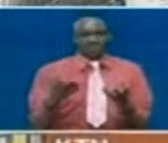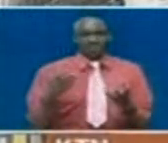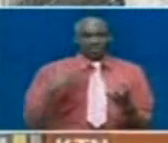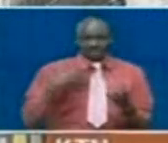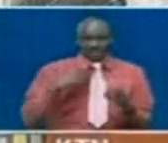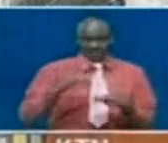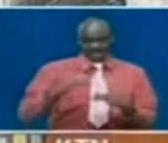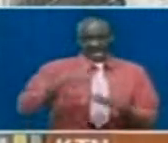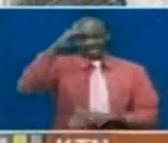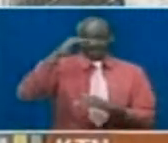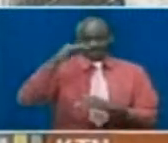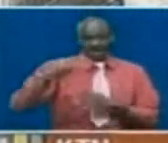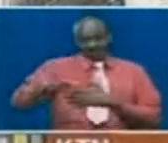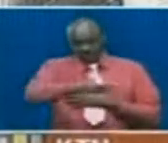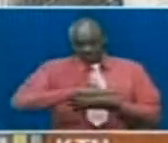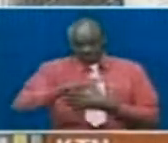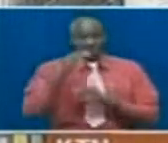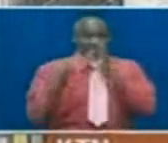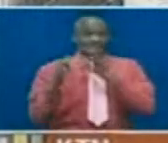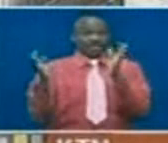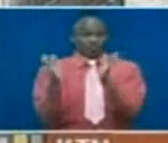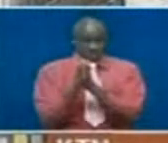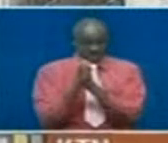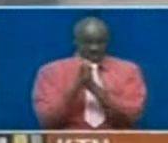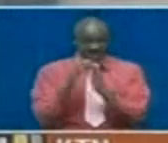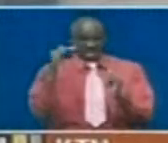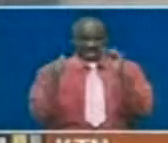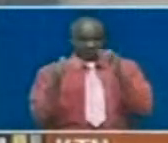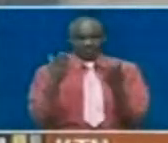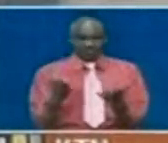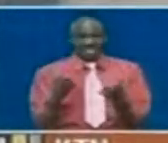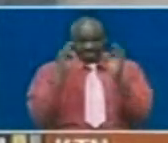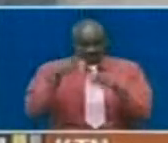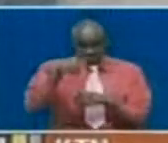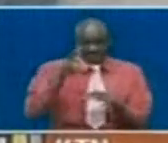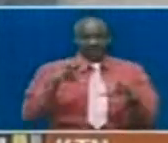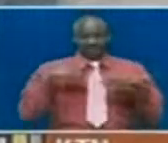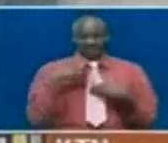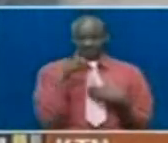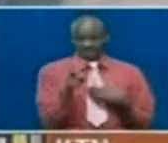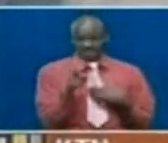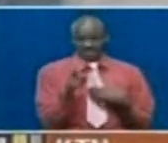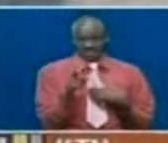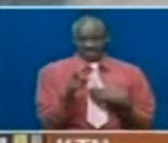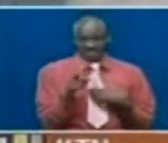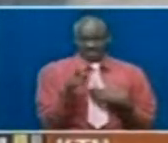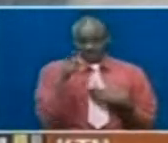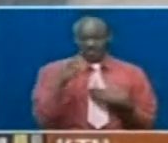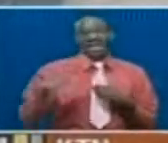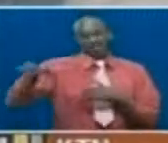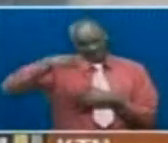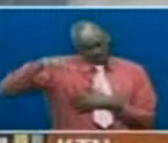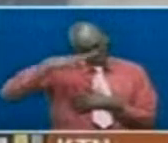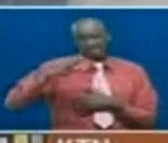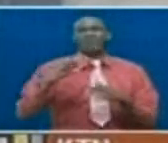height of the foundation will depend on the level of the ground. If you adapt an environmentally friendly